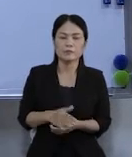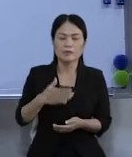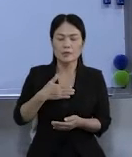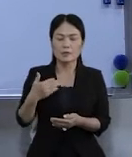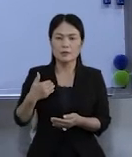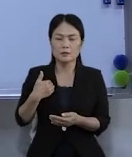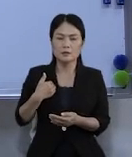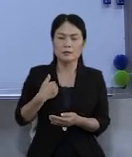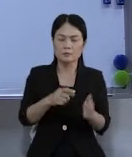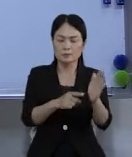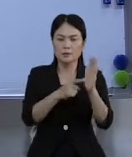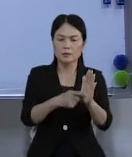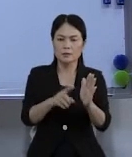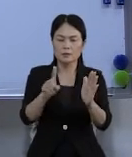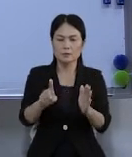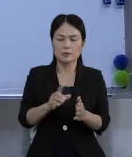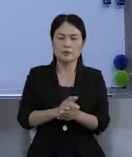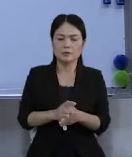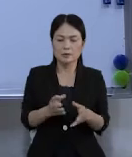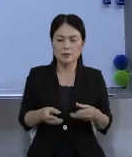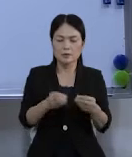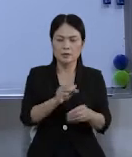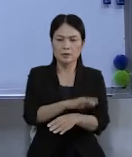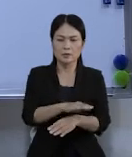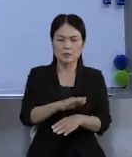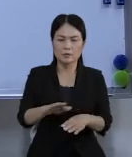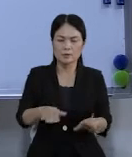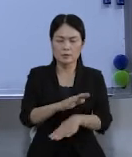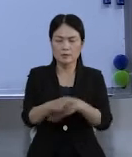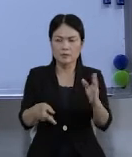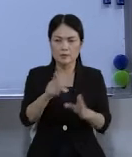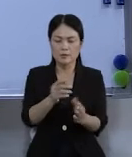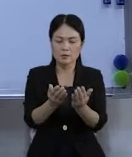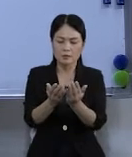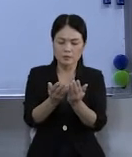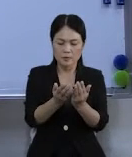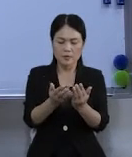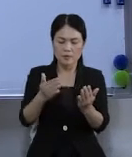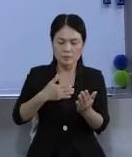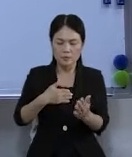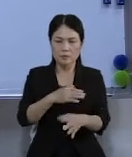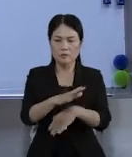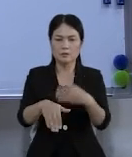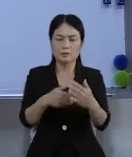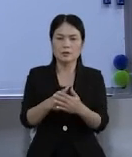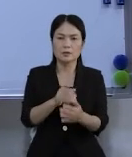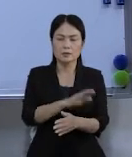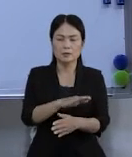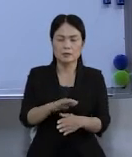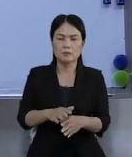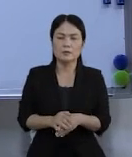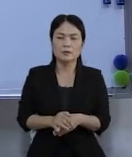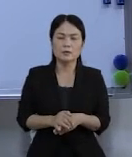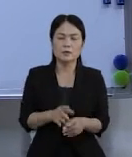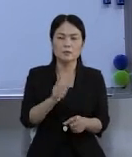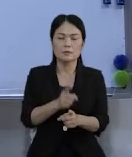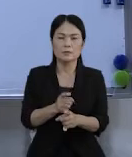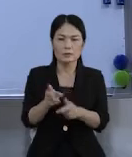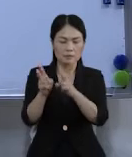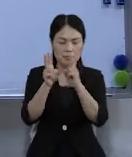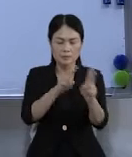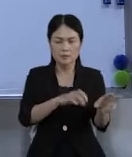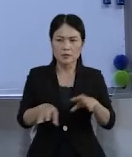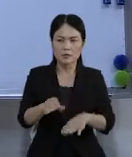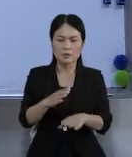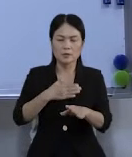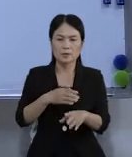Nẹ cừu miên ưu tiêu hòn muối đậm bay chun con tặng ngọc này. Chúng cho rùm an cho mình nẹ cừu tặng ngọc này ná. Hay con tặng ngọc này có trâu tạm đàn mơ